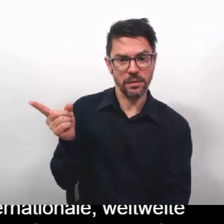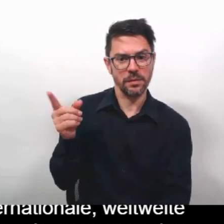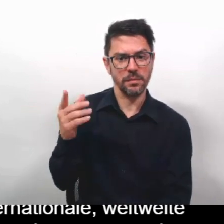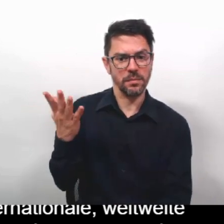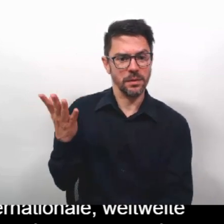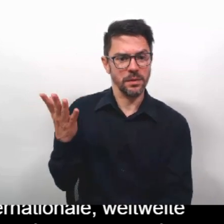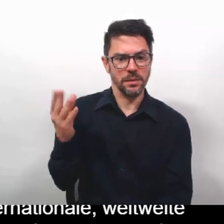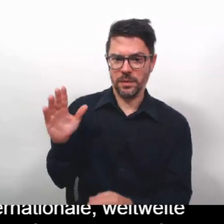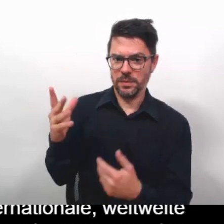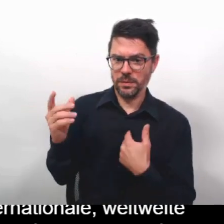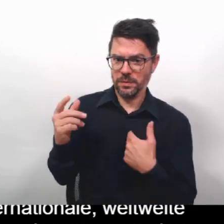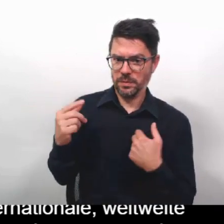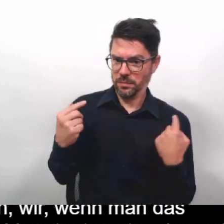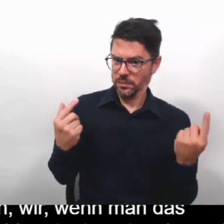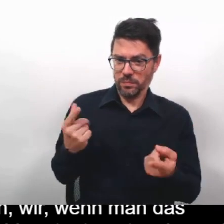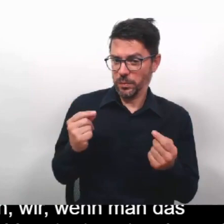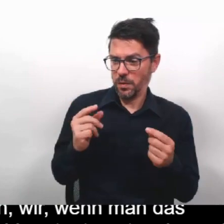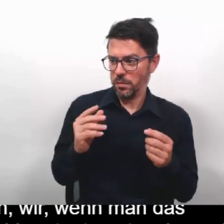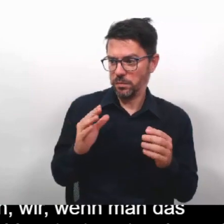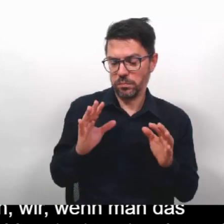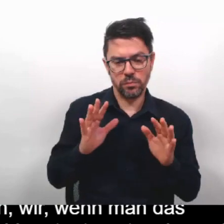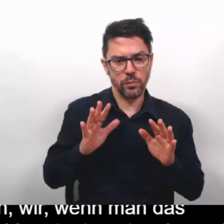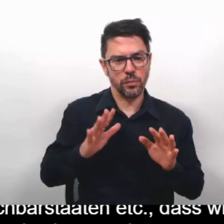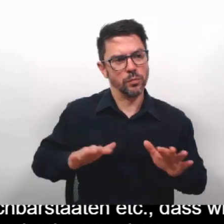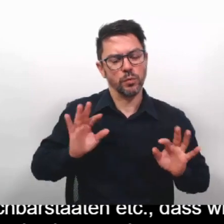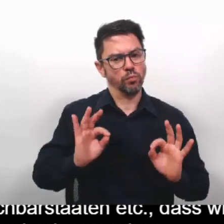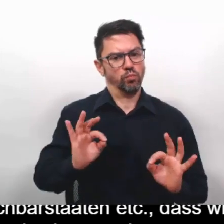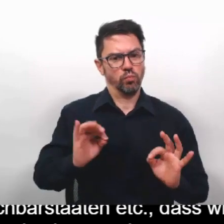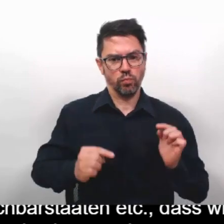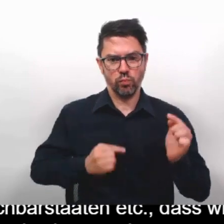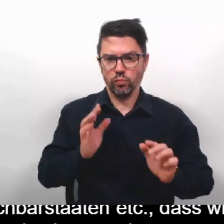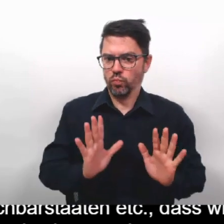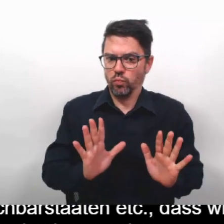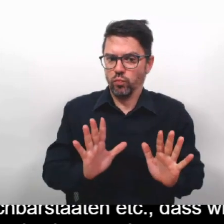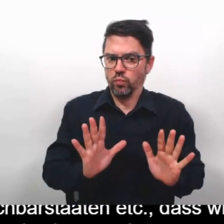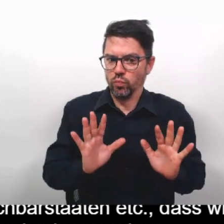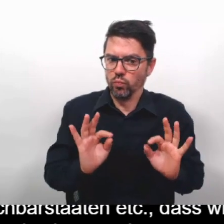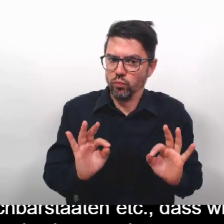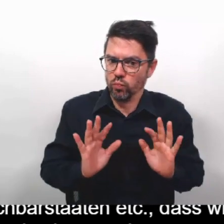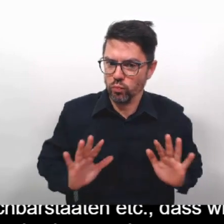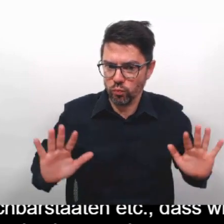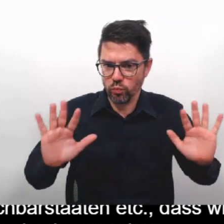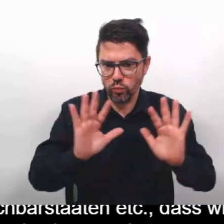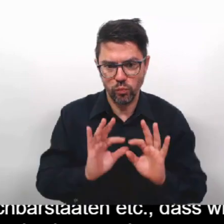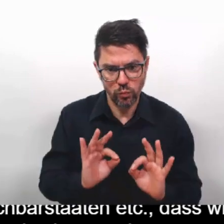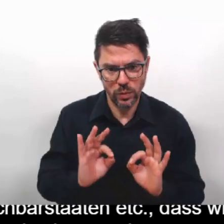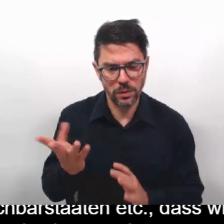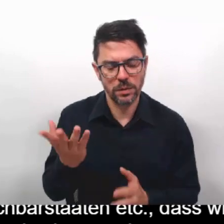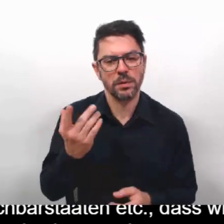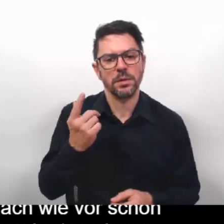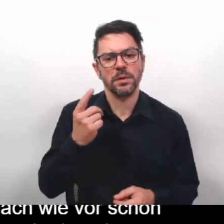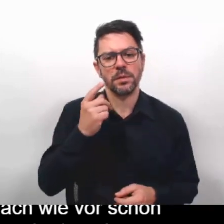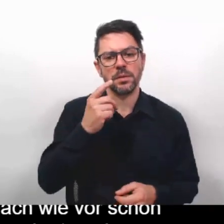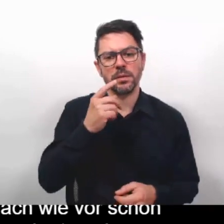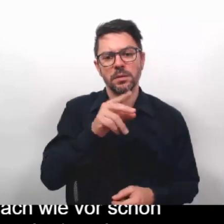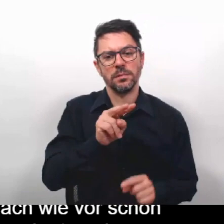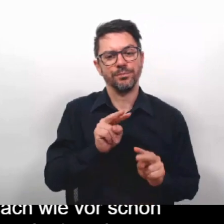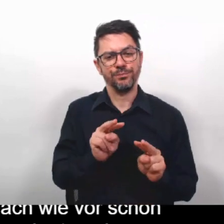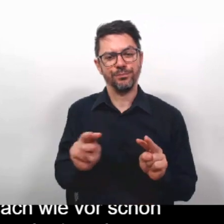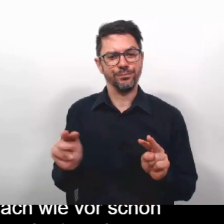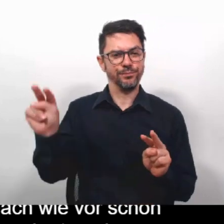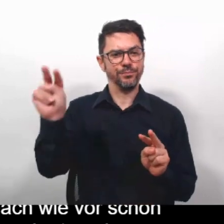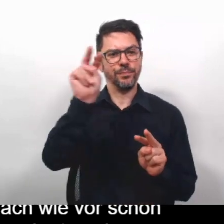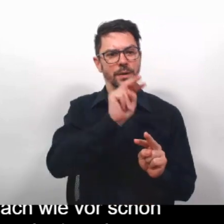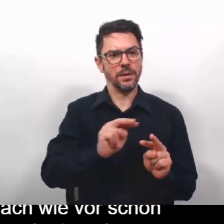der Kanzlerin, was wir dann am Donnerstag beschlossen haben, was jetzt für das Gartener Land konkret angeordnet wurde, nämlich höchste Vorsicht,